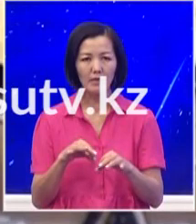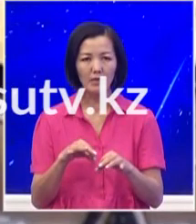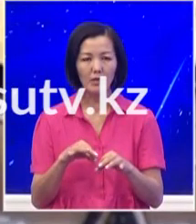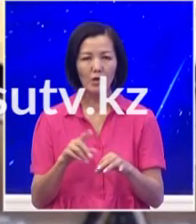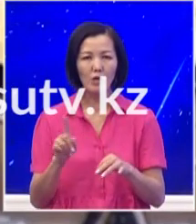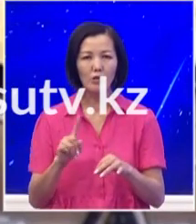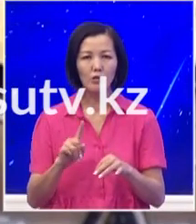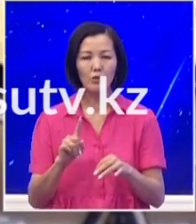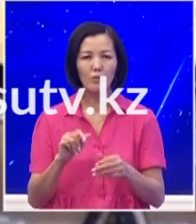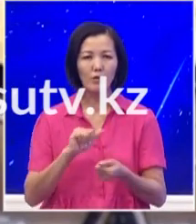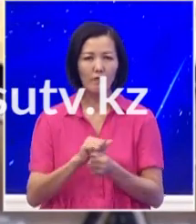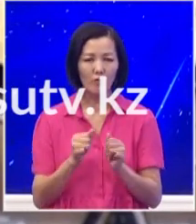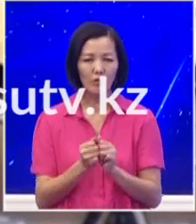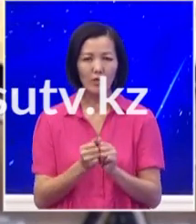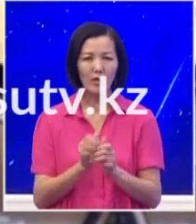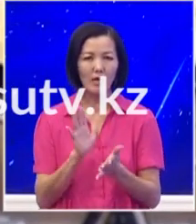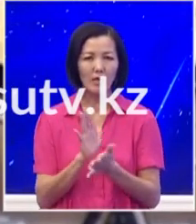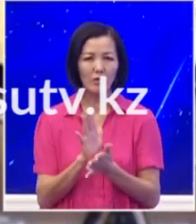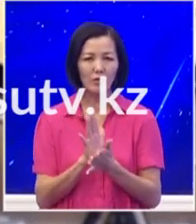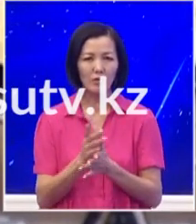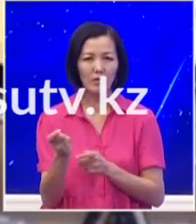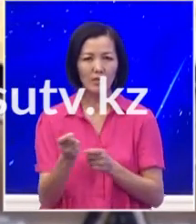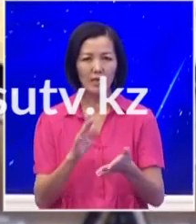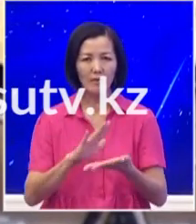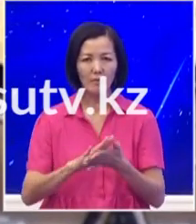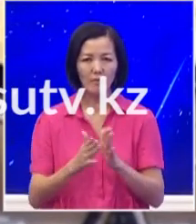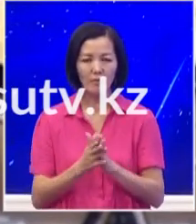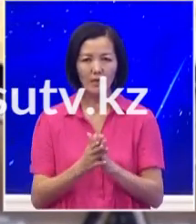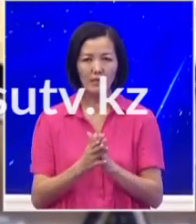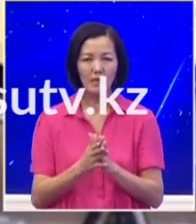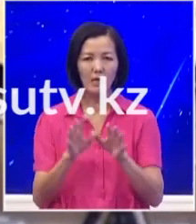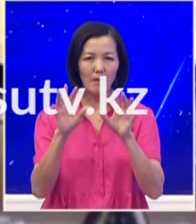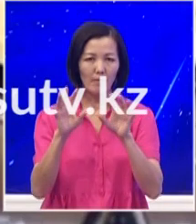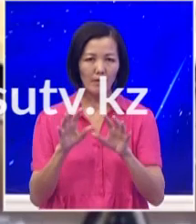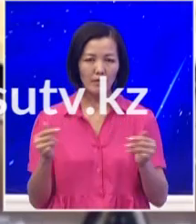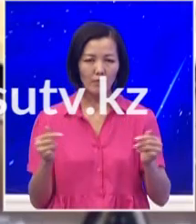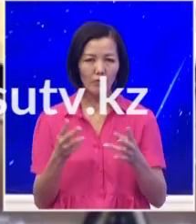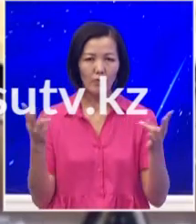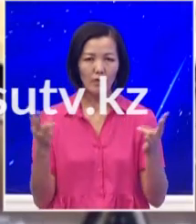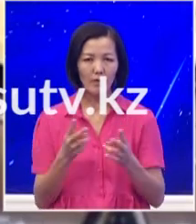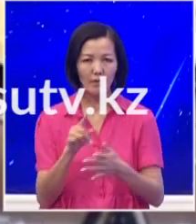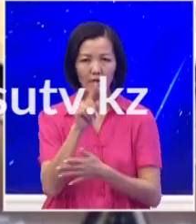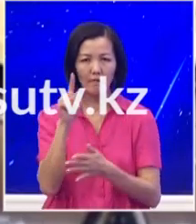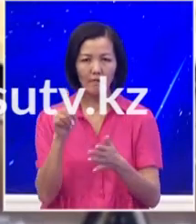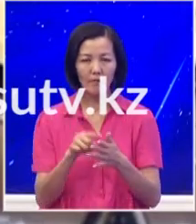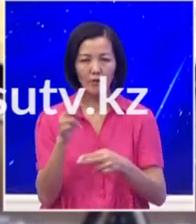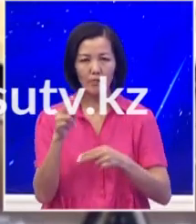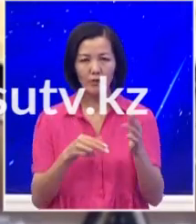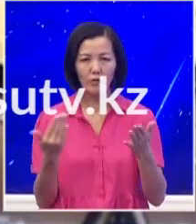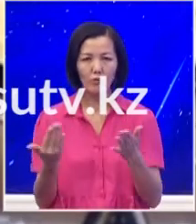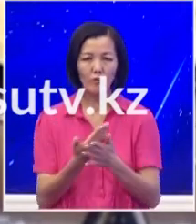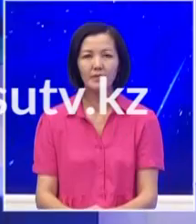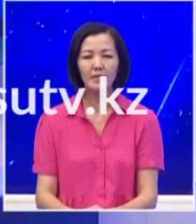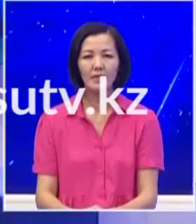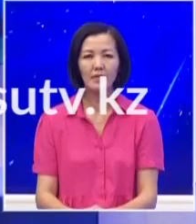утилизации твердобытовых отходов. Совместно с акиматами и в соответствии с нормами закона необходимо рассмотреть вопрос постройки новых мусорных